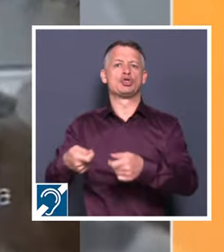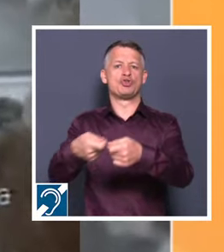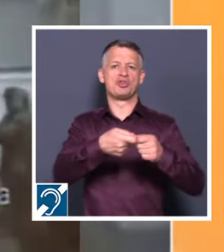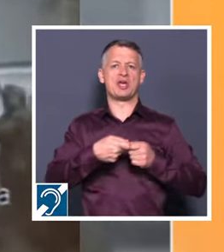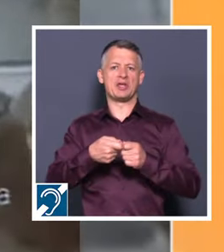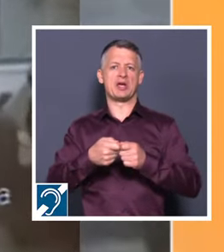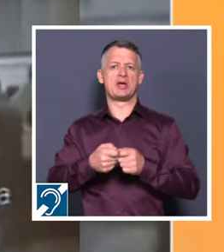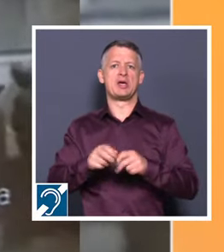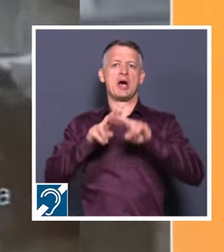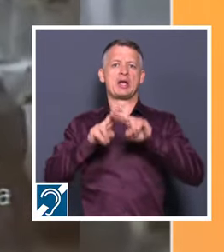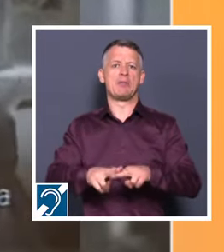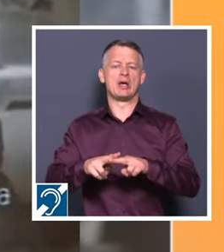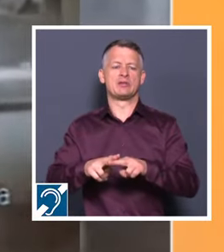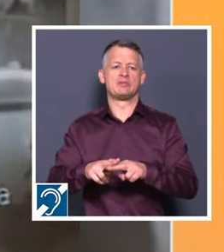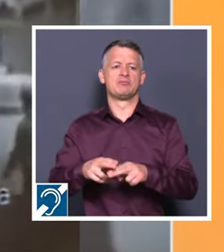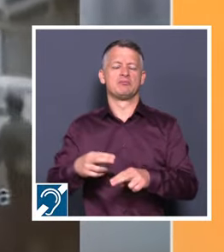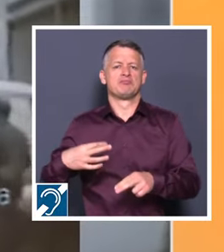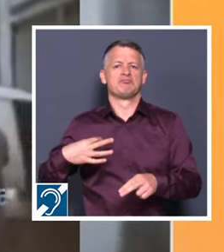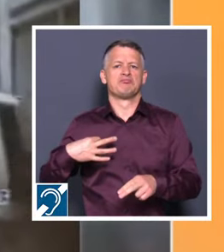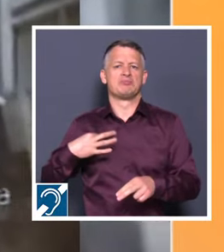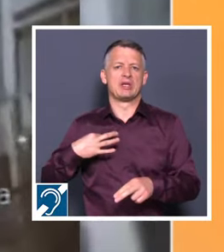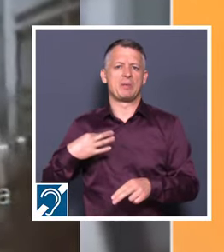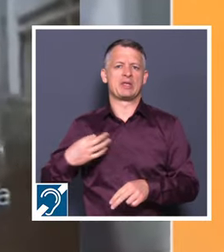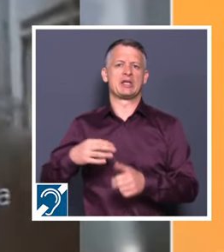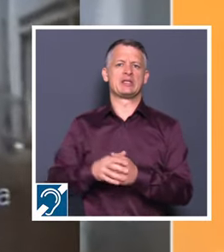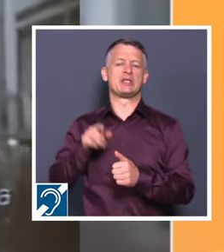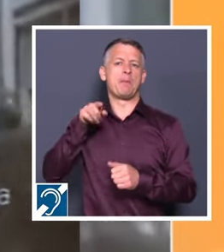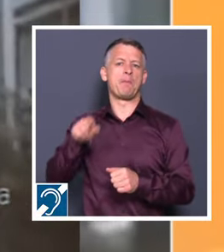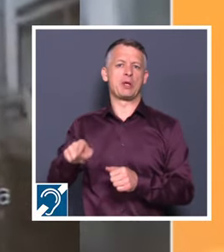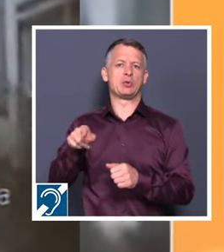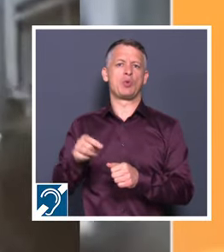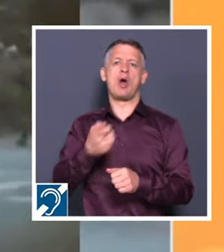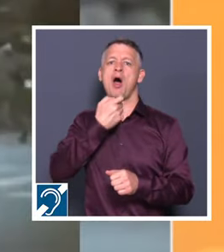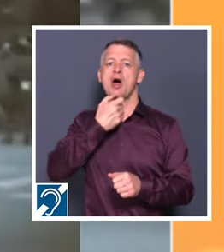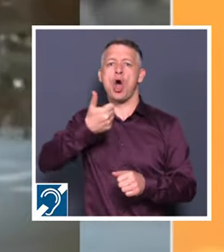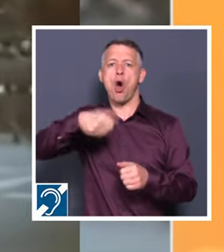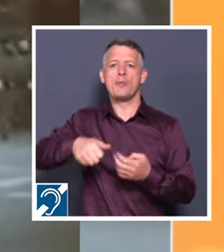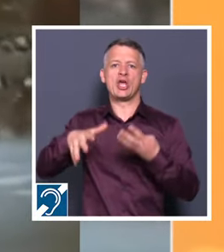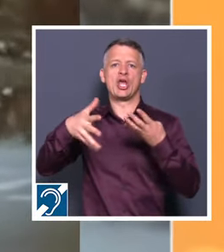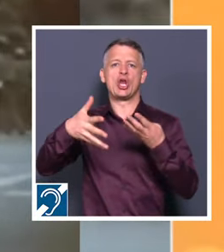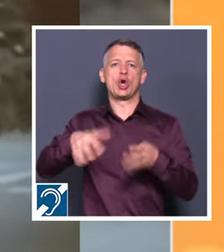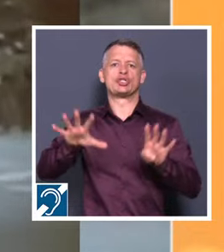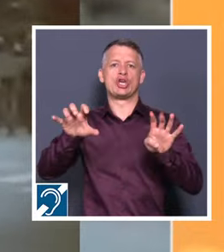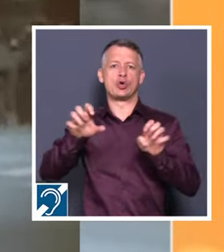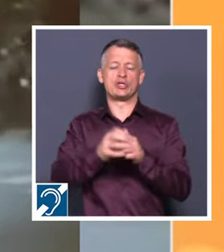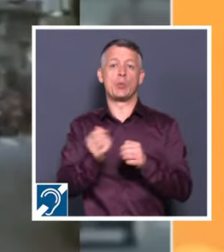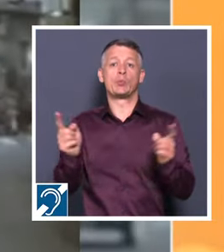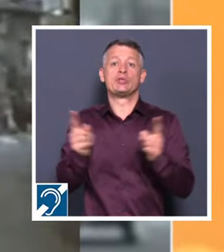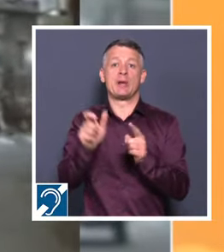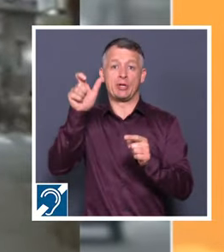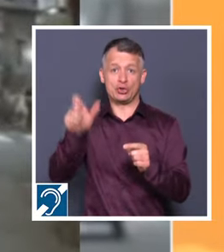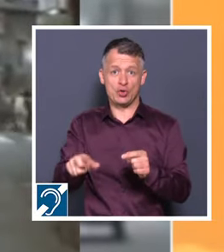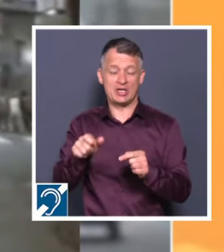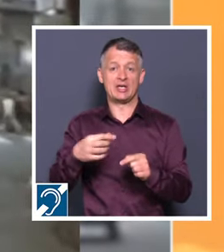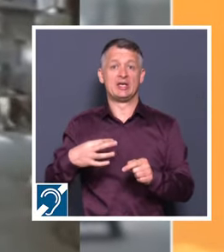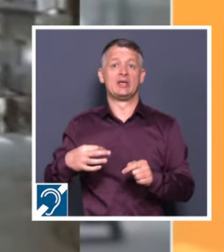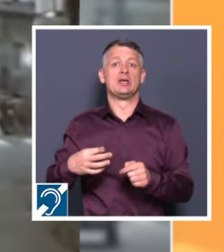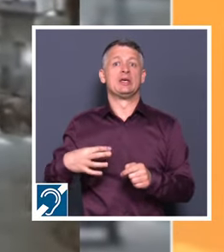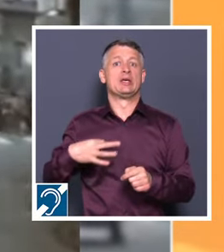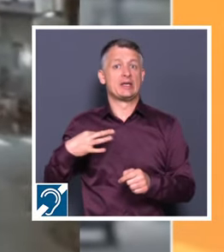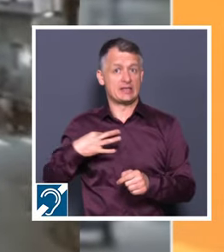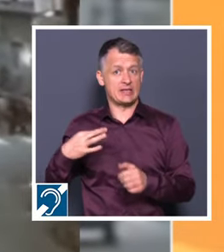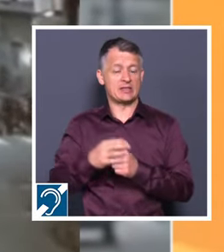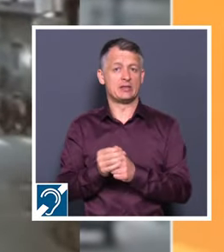dezbaterea despre primii ani 90. Destul de puțini oameni sunt interesați și evident că justiția e un principiu în